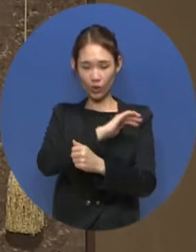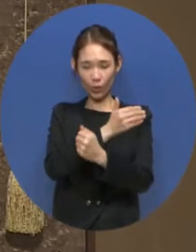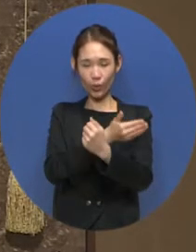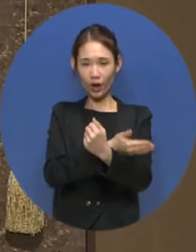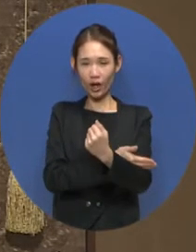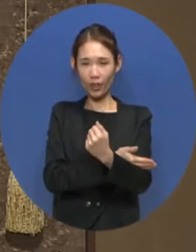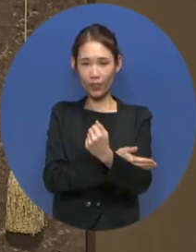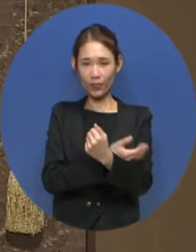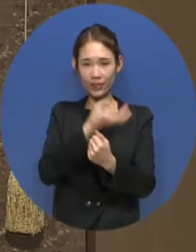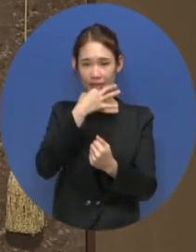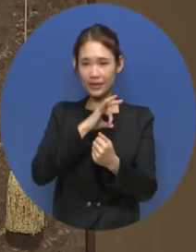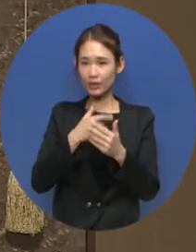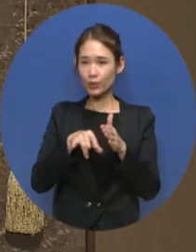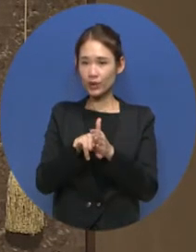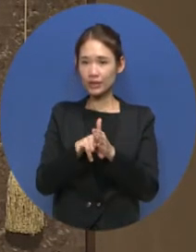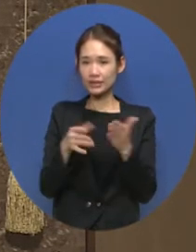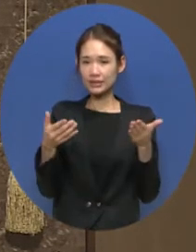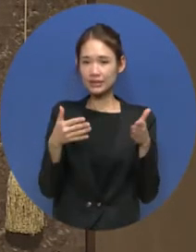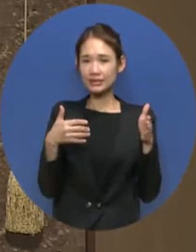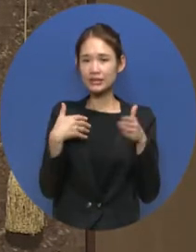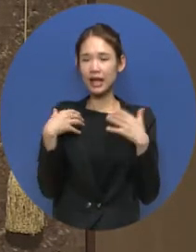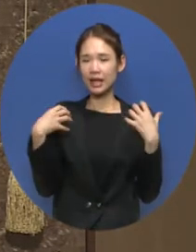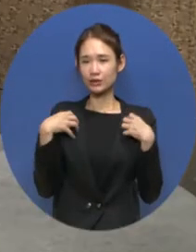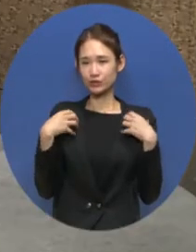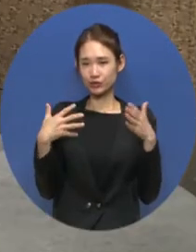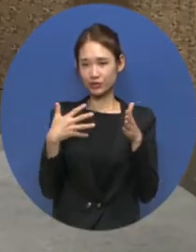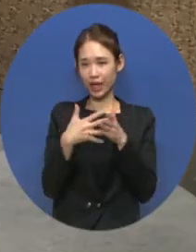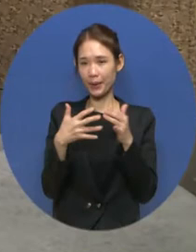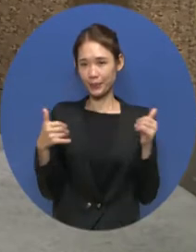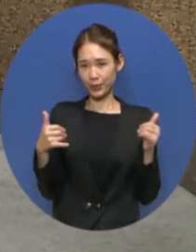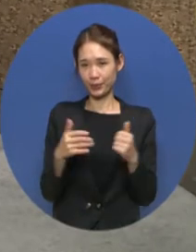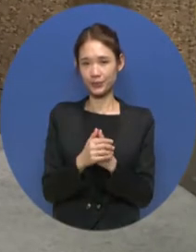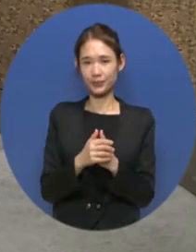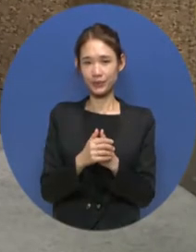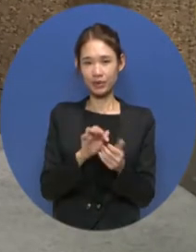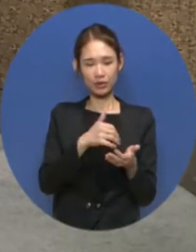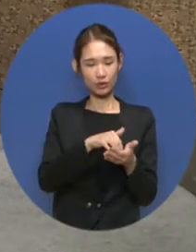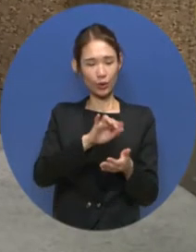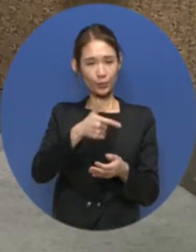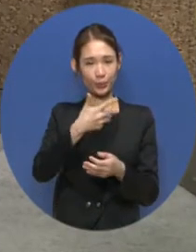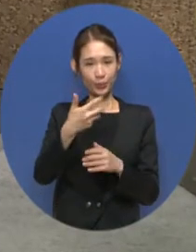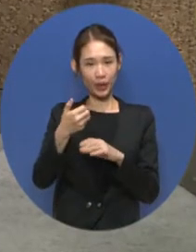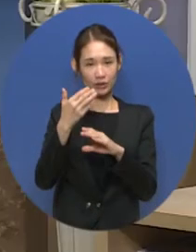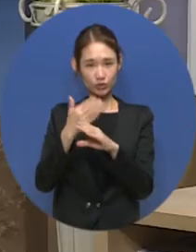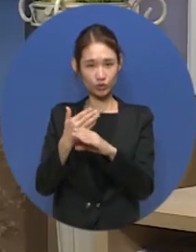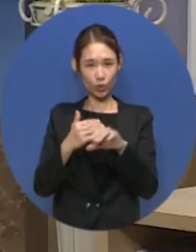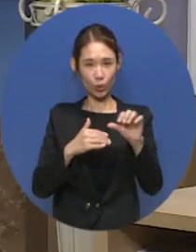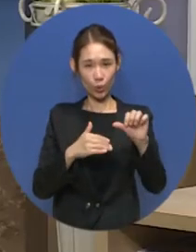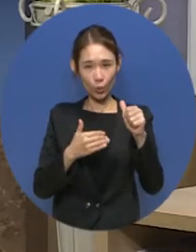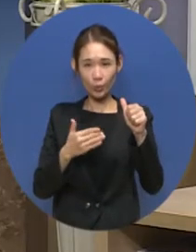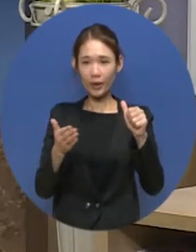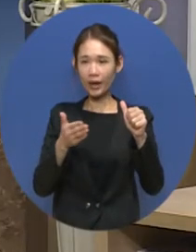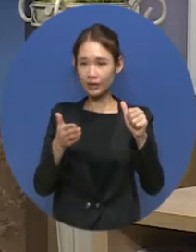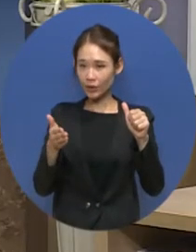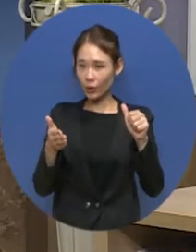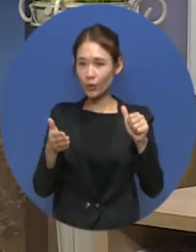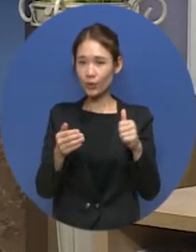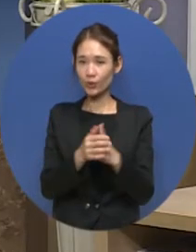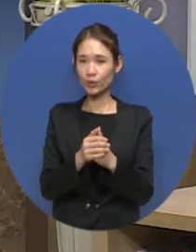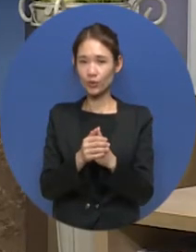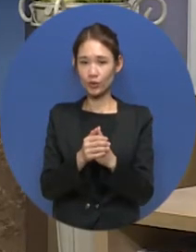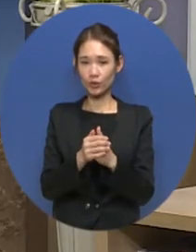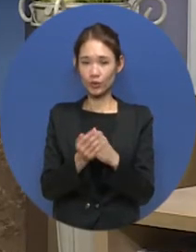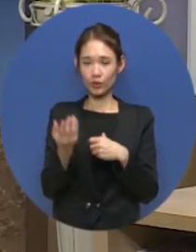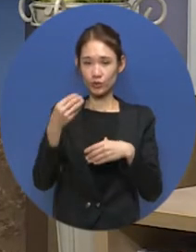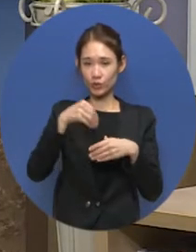위해서 일을 하고 있는 사단법인입니다. 네, 네. 그 680여 개 중에 500개 가량이 이제